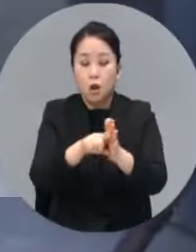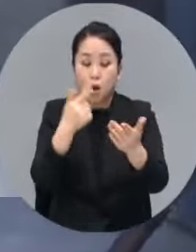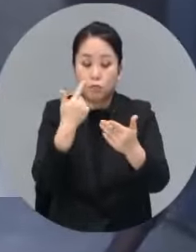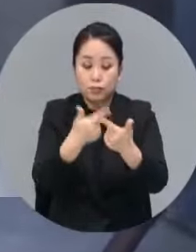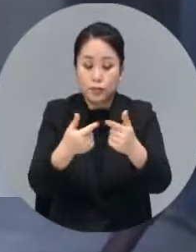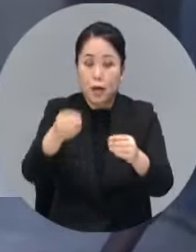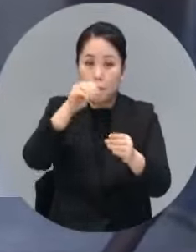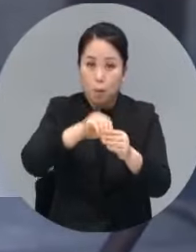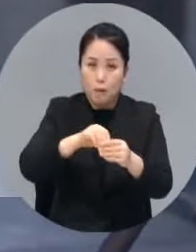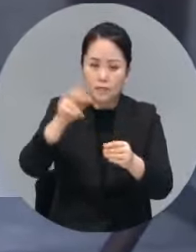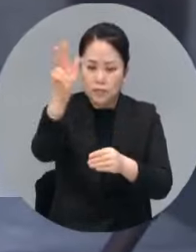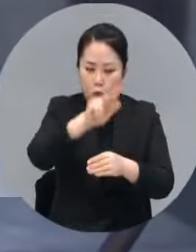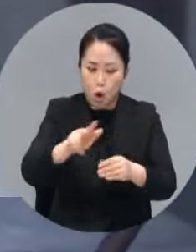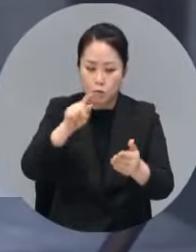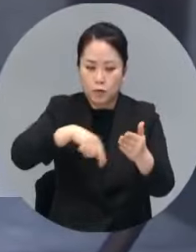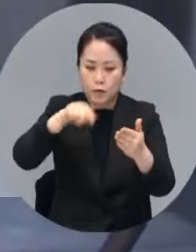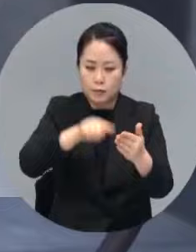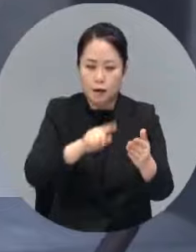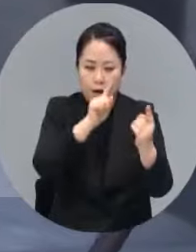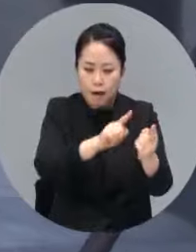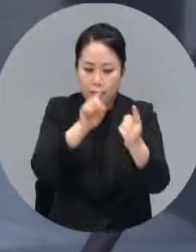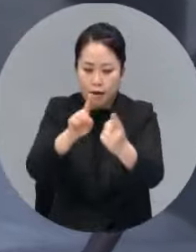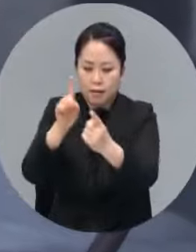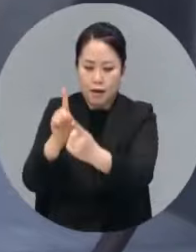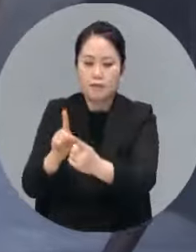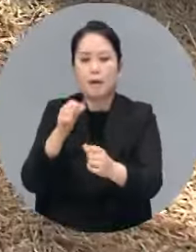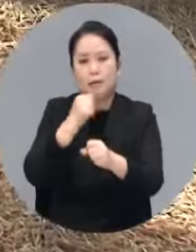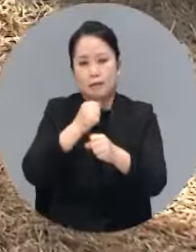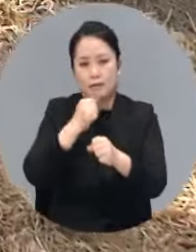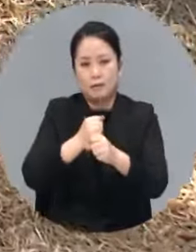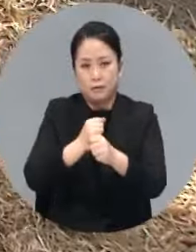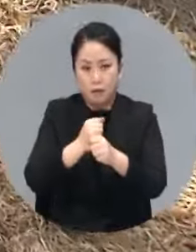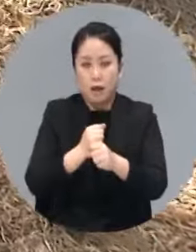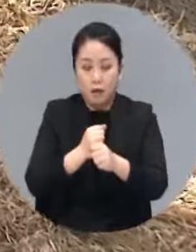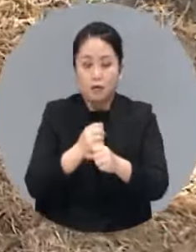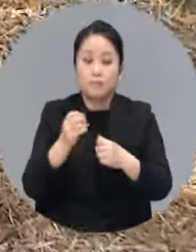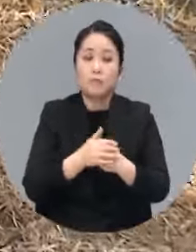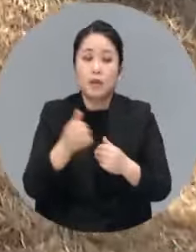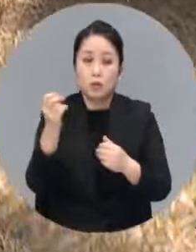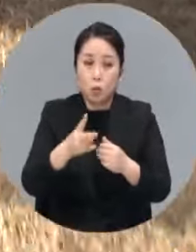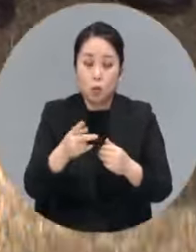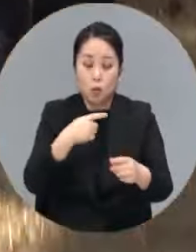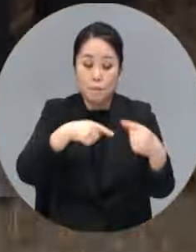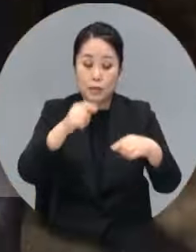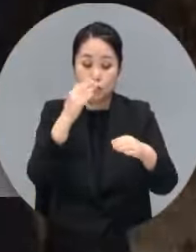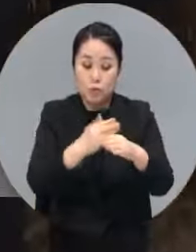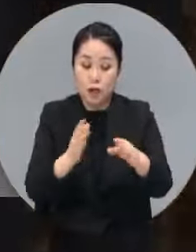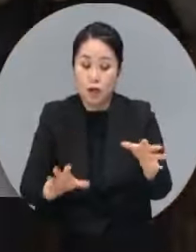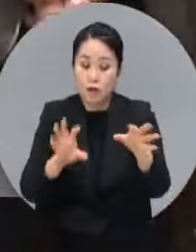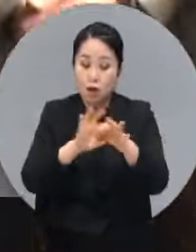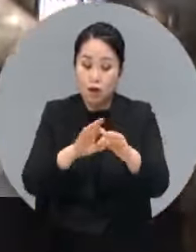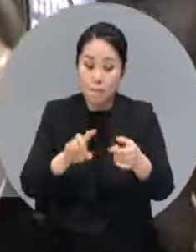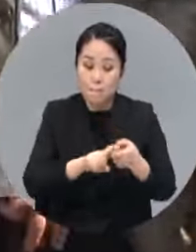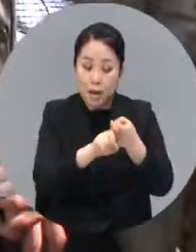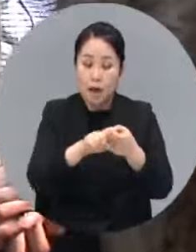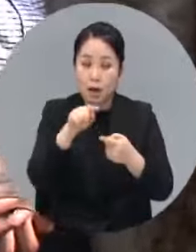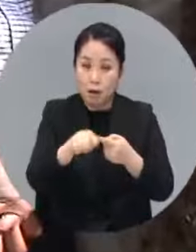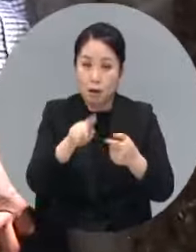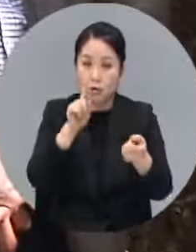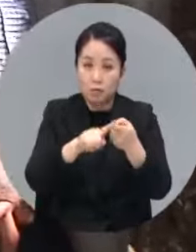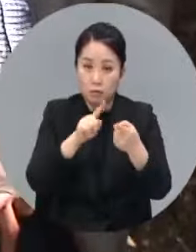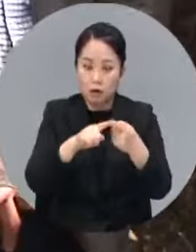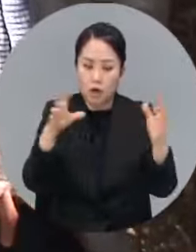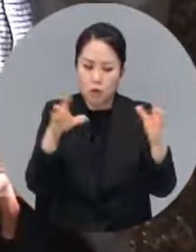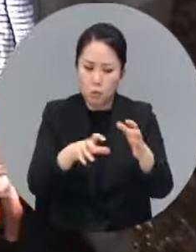만들어야 하며 이를 위해 노력하겠다고 밝혔습니다. 더불어민주당과 연대 가능성에 대해서는 통합 비례정당 등은